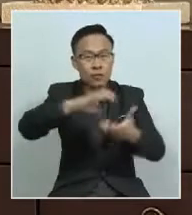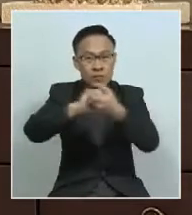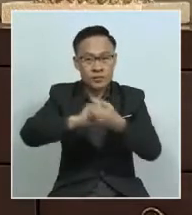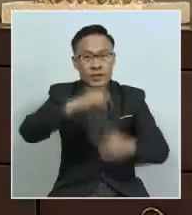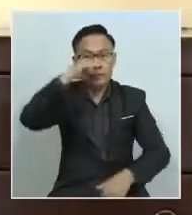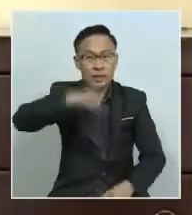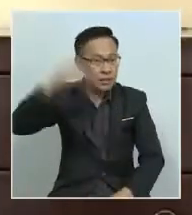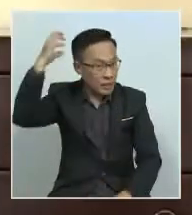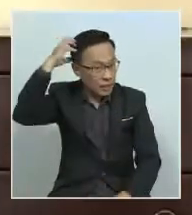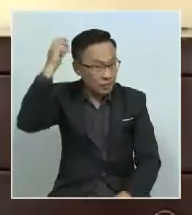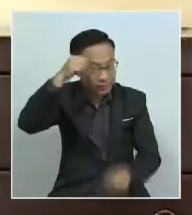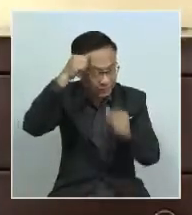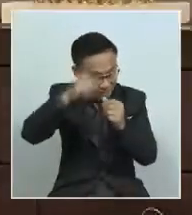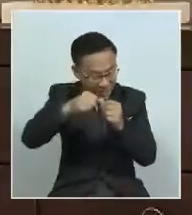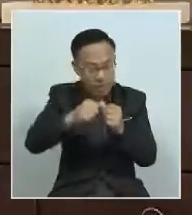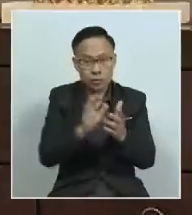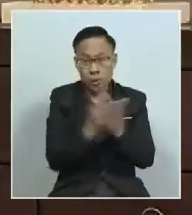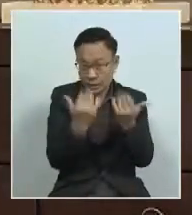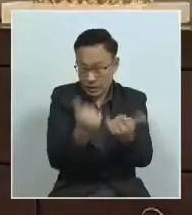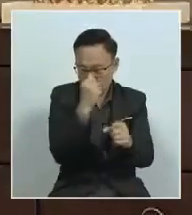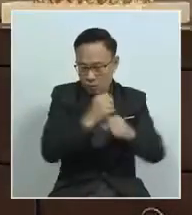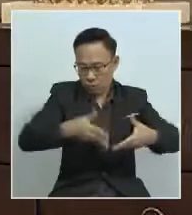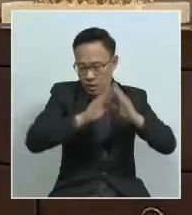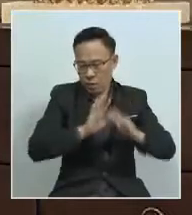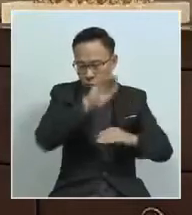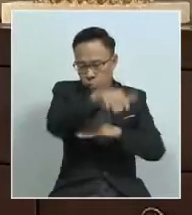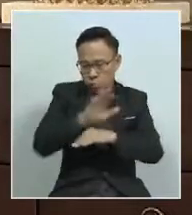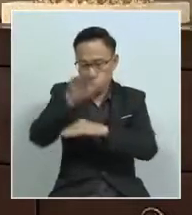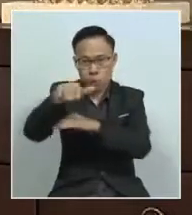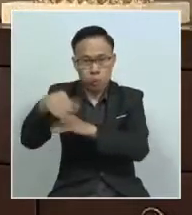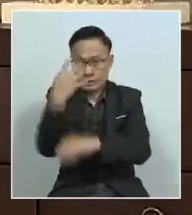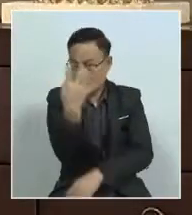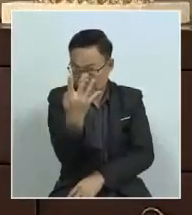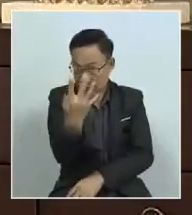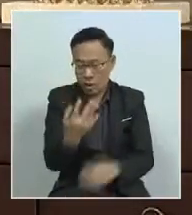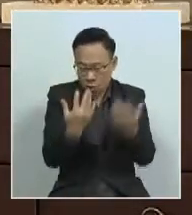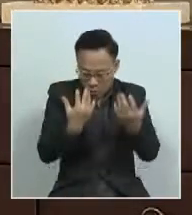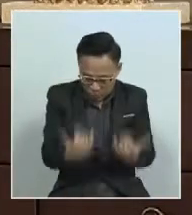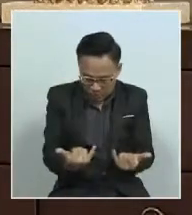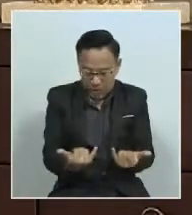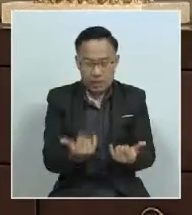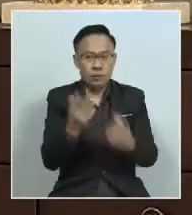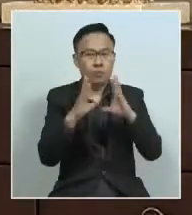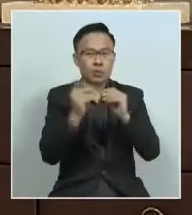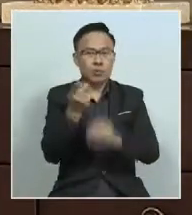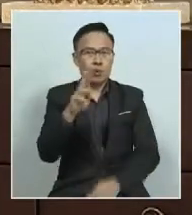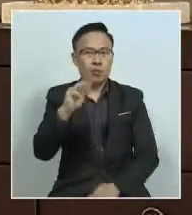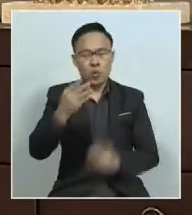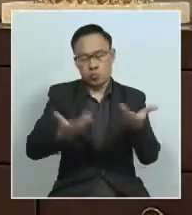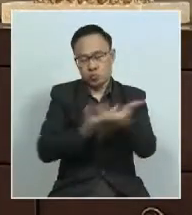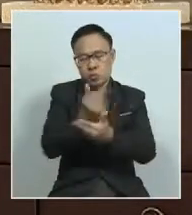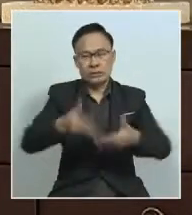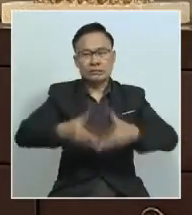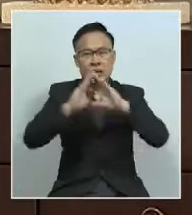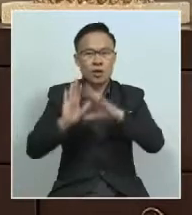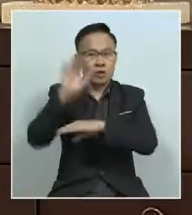าวใช่ไหม คะ เต้โอ้โหเรามี4แห่งแล้วนะในปัจจุบันนี้ณวันนี้ค่ะในที่ประชุมคณะรัฐมนตรีเนี่ยมีการพูดคุยถึงการ